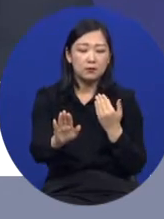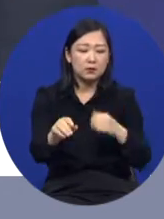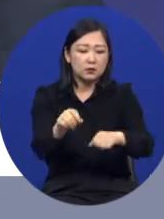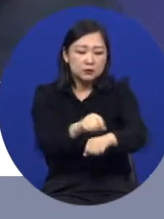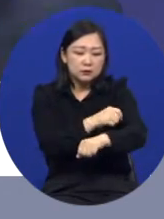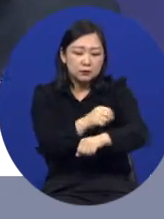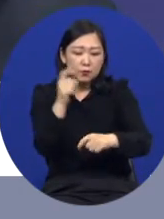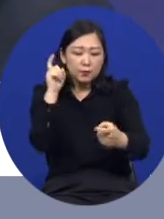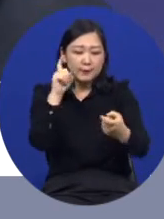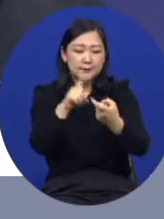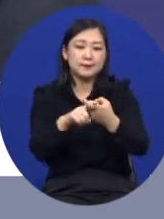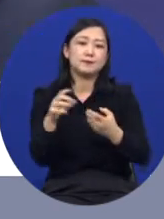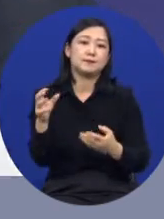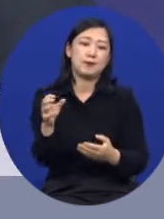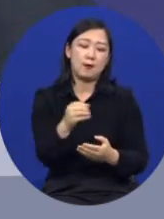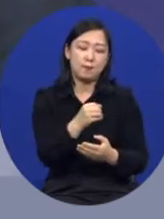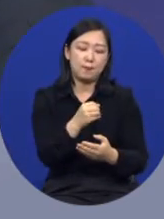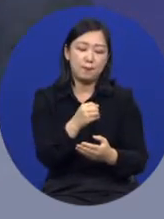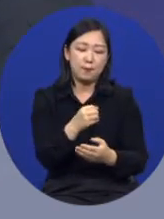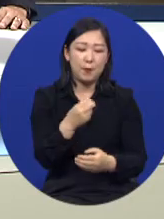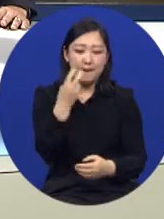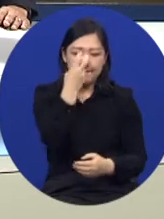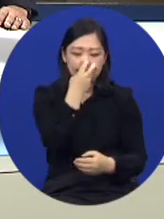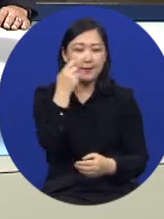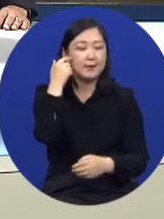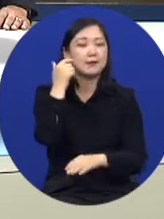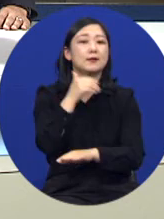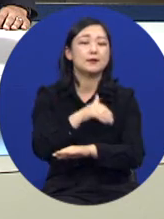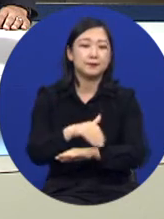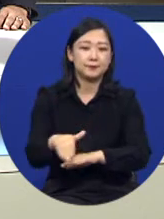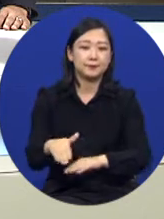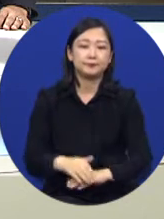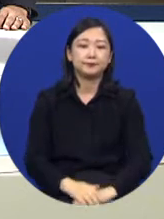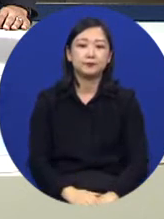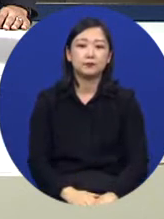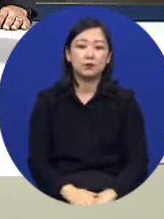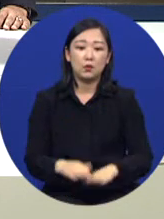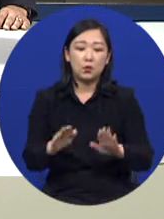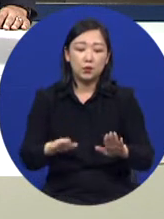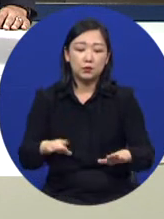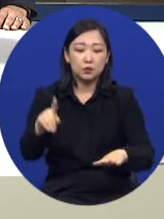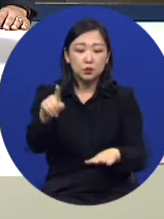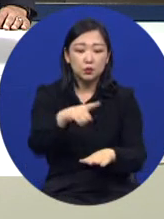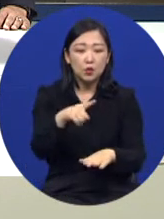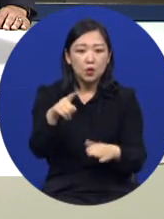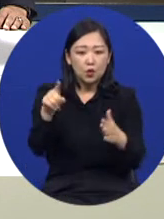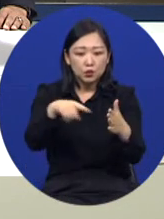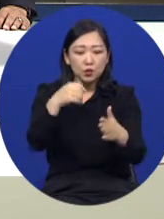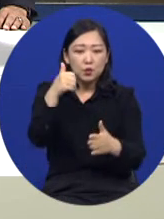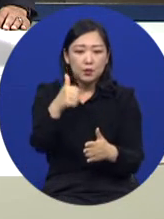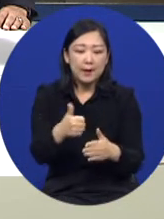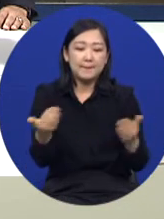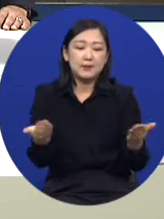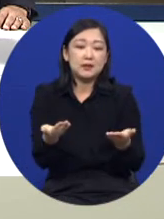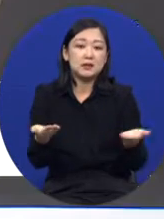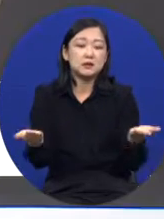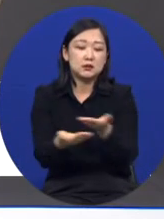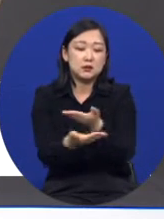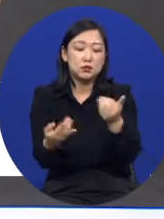좀 관심을 갖고 살피려고 합니다. 네. 자, 오늘 교육감직 인수위원회가 출범했습니다.